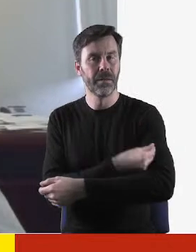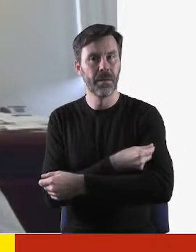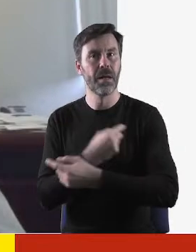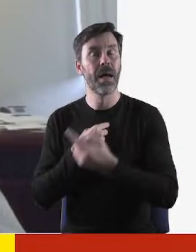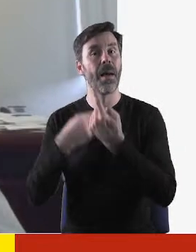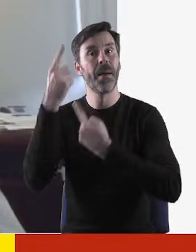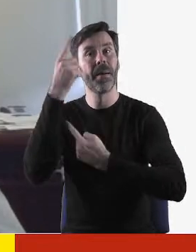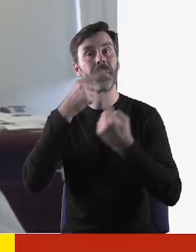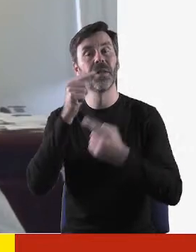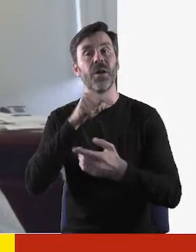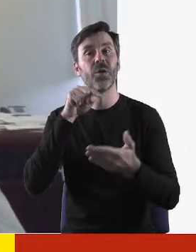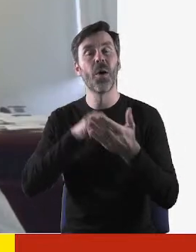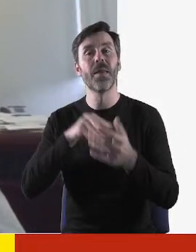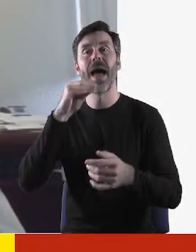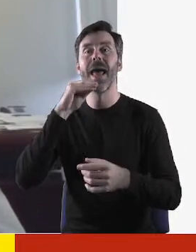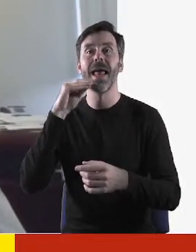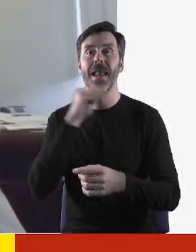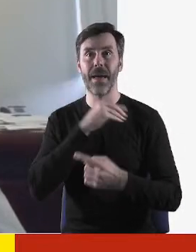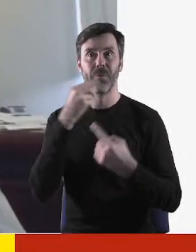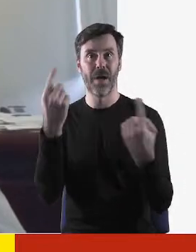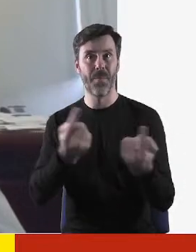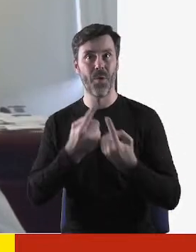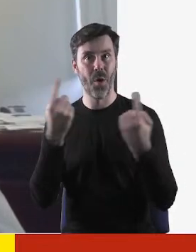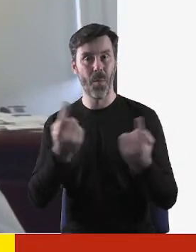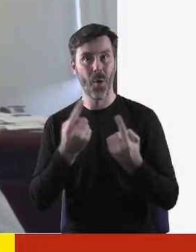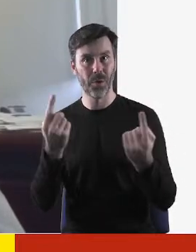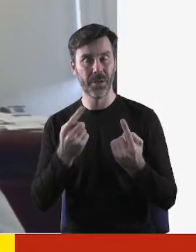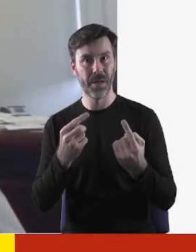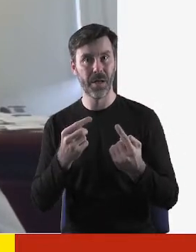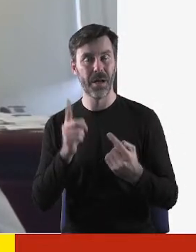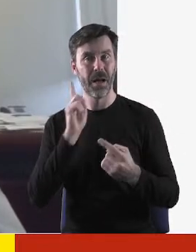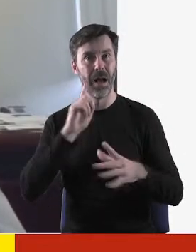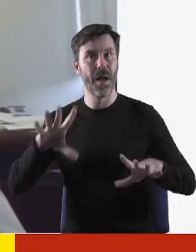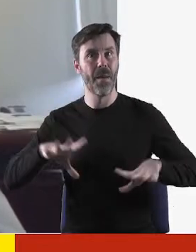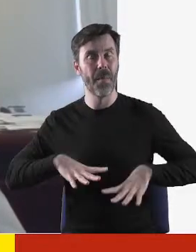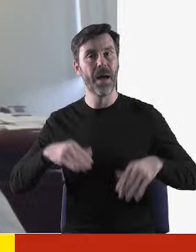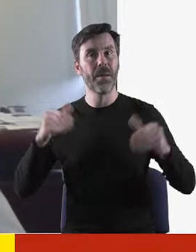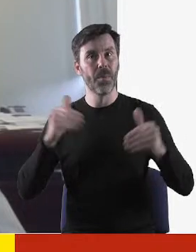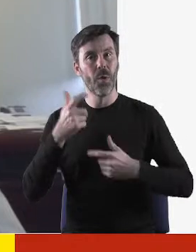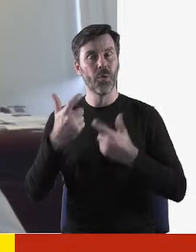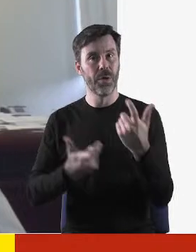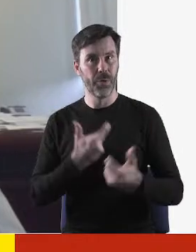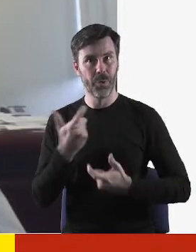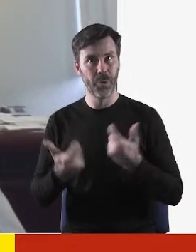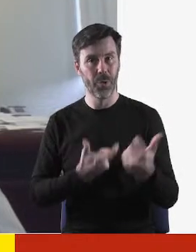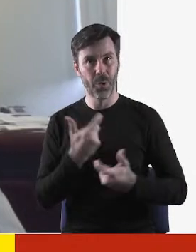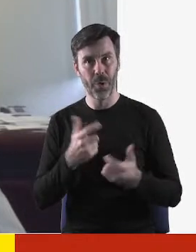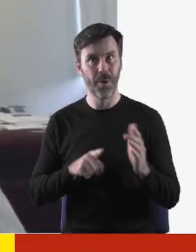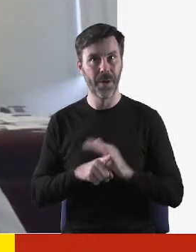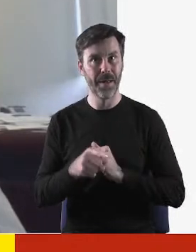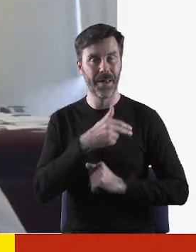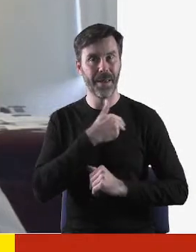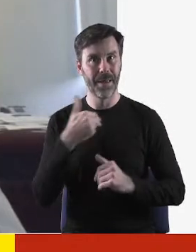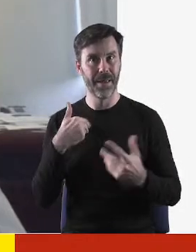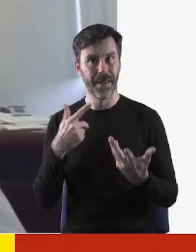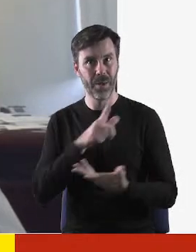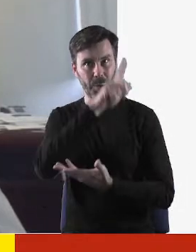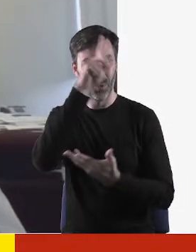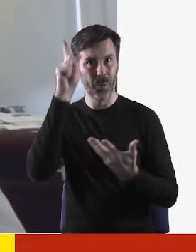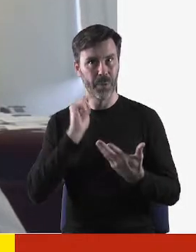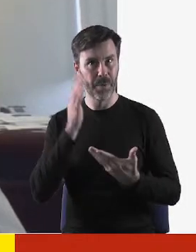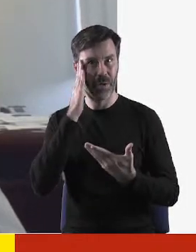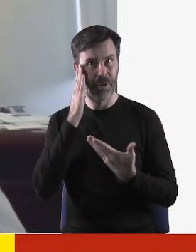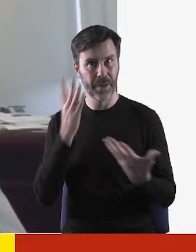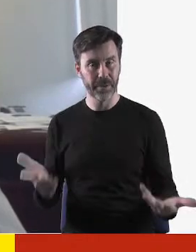najlepsza promocja, jaką pan może zrobić dla naszych mieszkańców. I myślę,